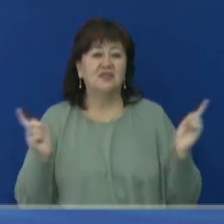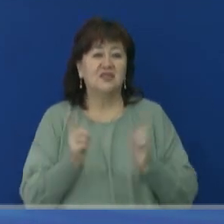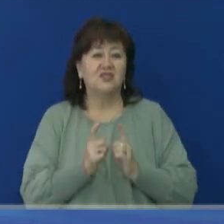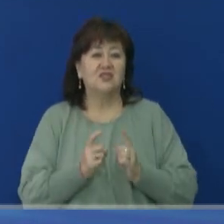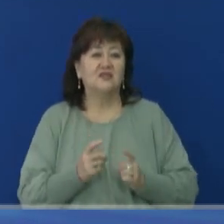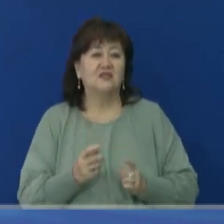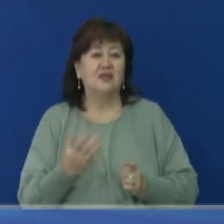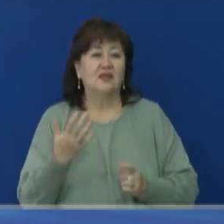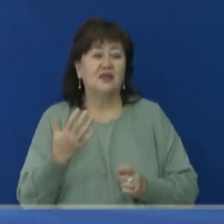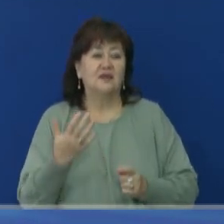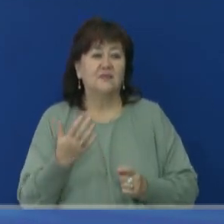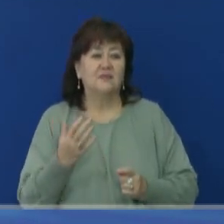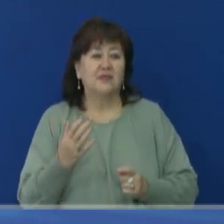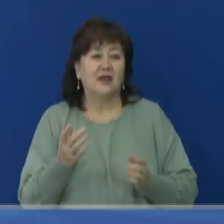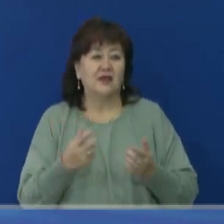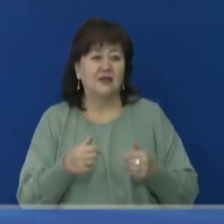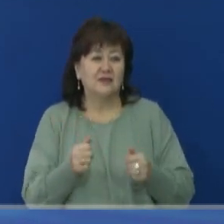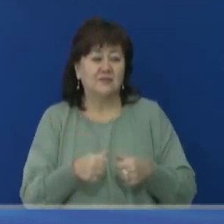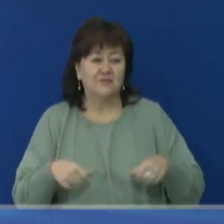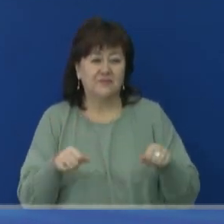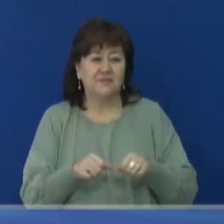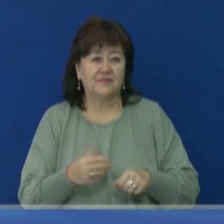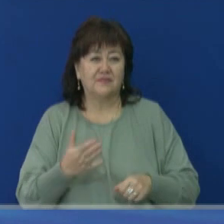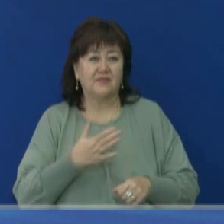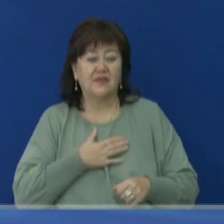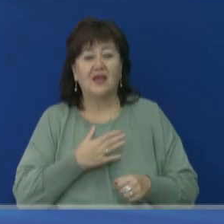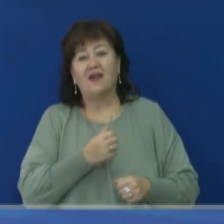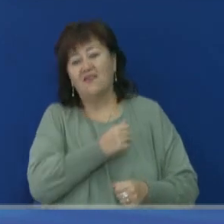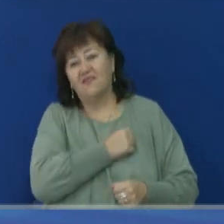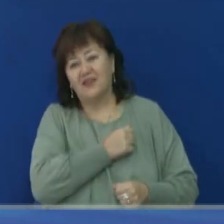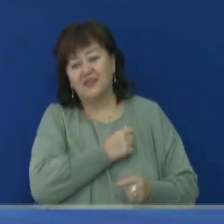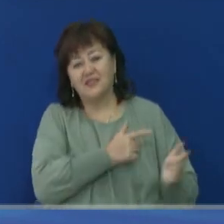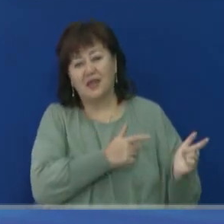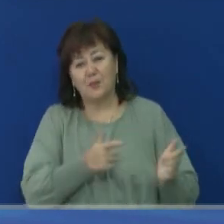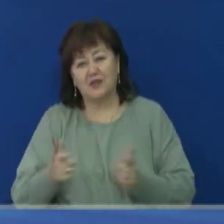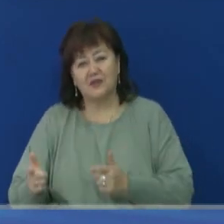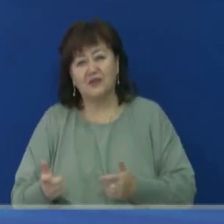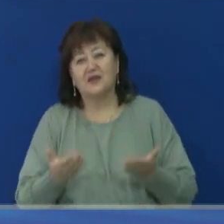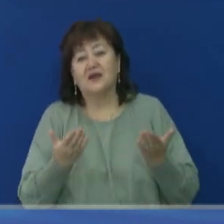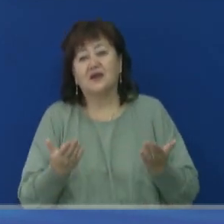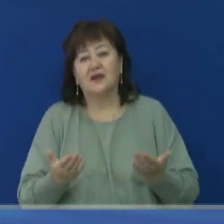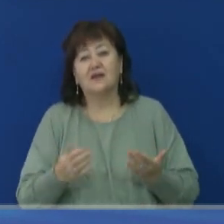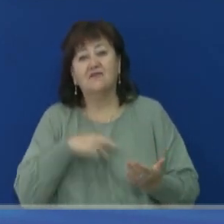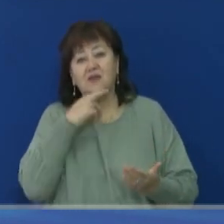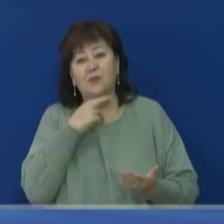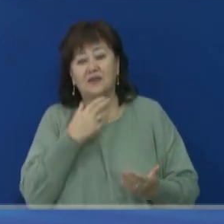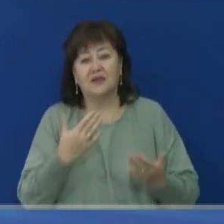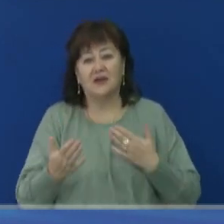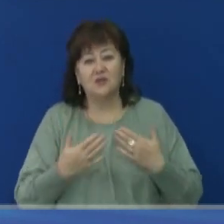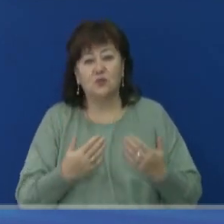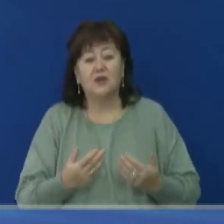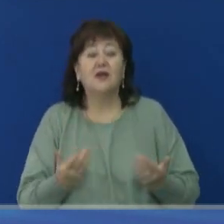54-770 әскери бөлімін аралаған ұйым өкілі алдымен әскери нысандағы жауынгерлік даярлық пен инфрақұрылымға баса назар аударды.